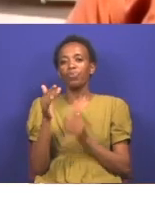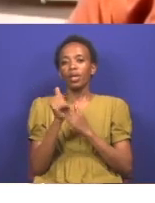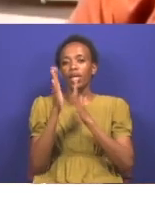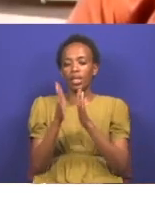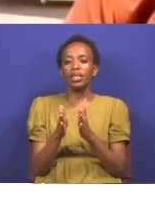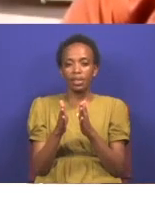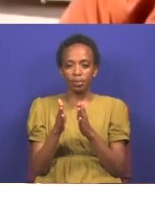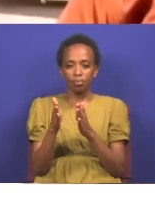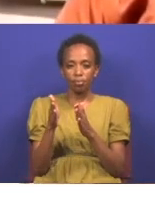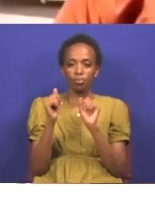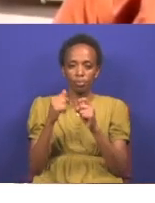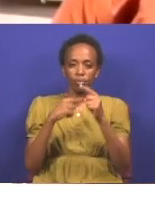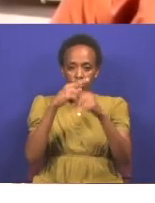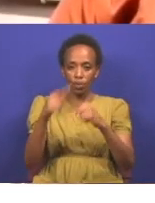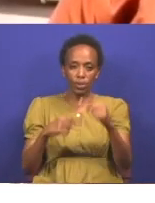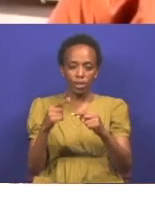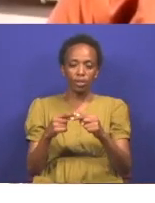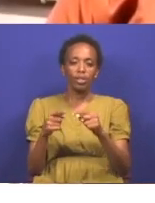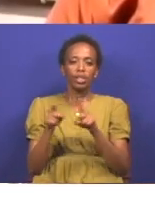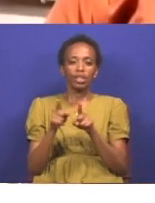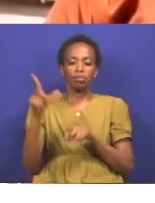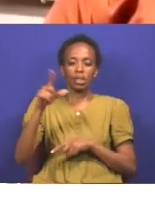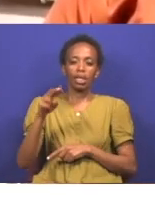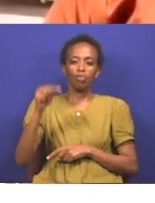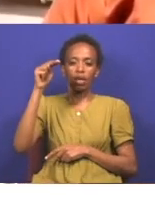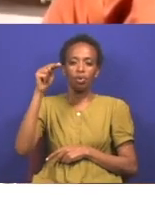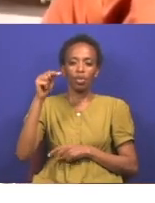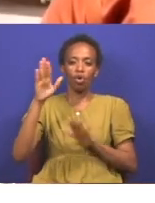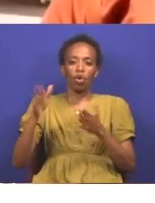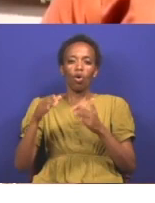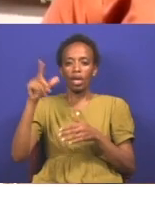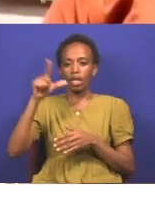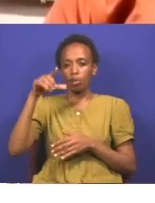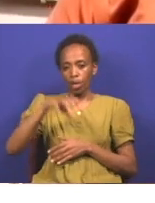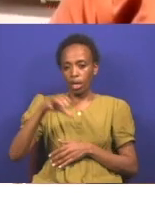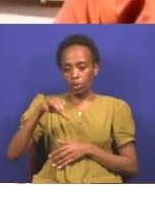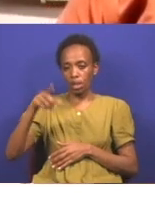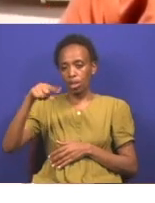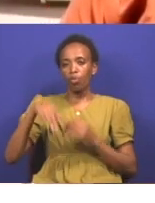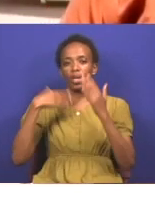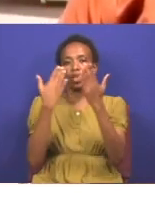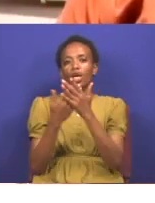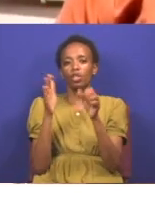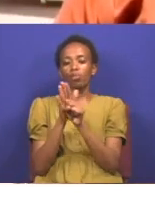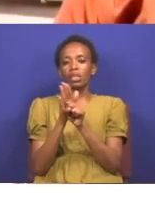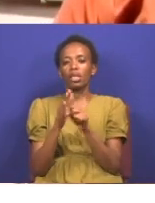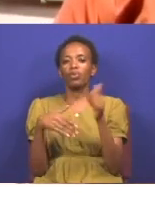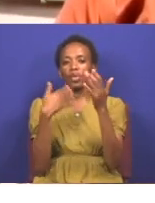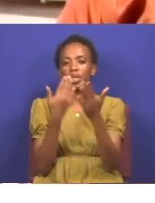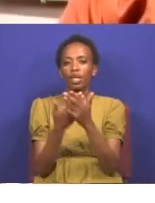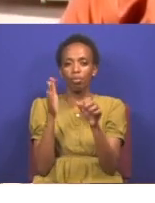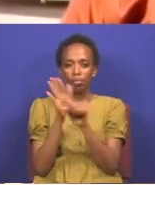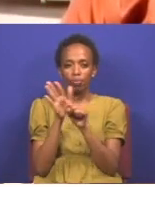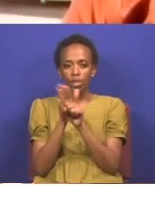viongozi, tutaendelea mbele sana kama Laikipia North ama kama Laikipia County. Tunashukuru sana na tunasema asante sana